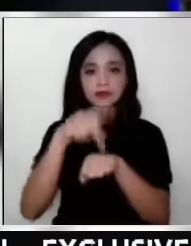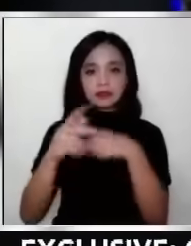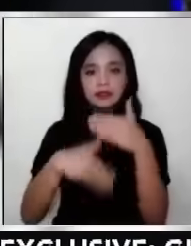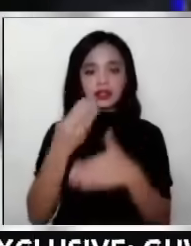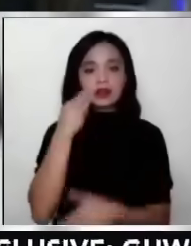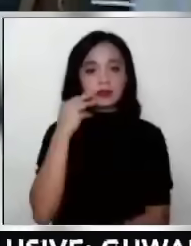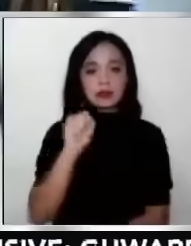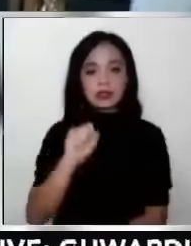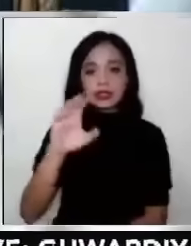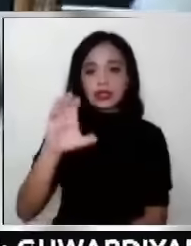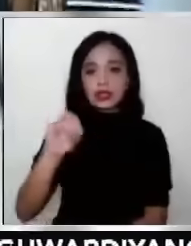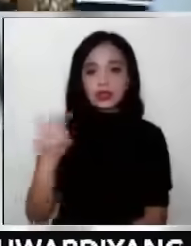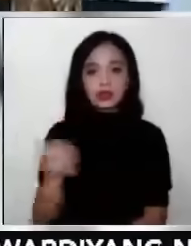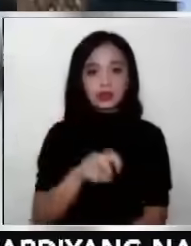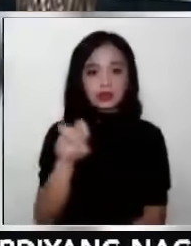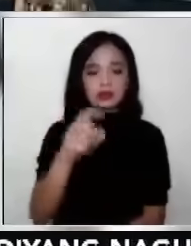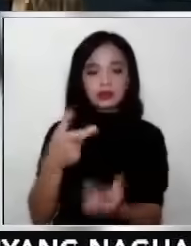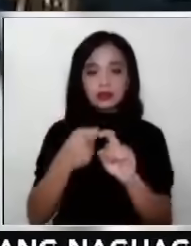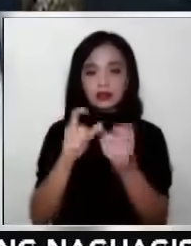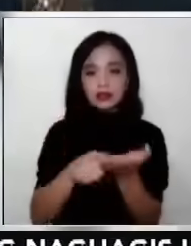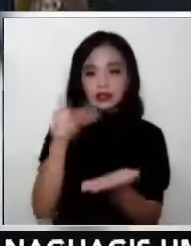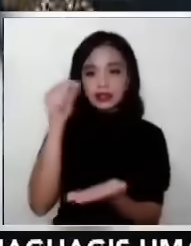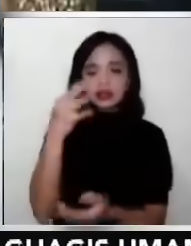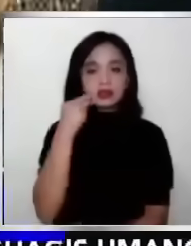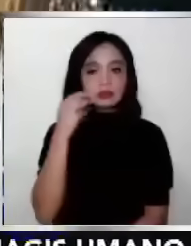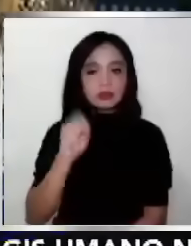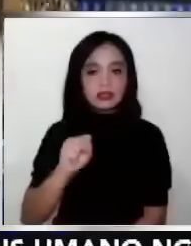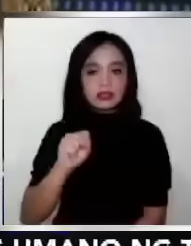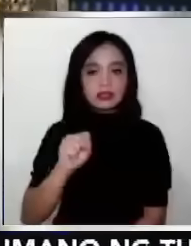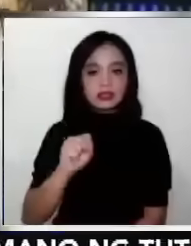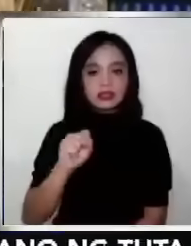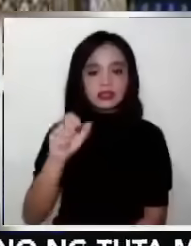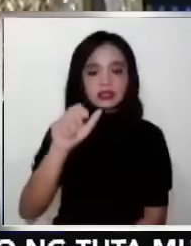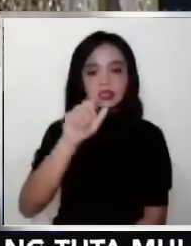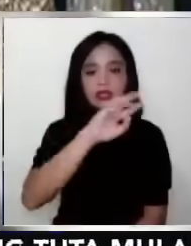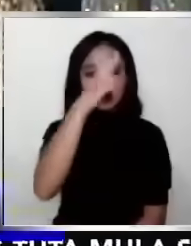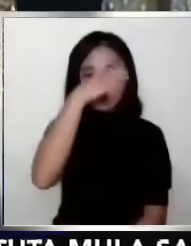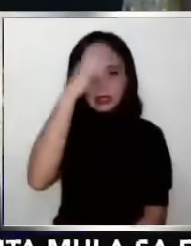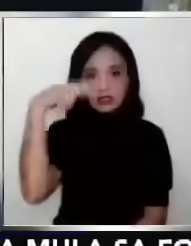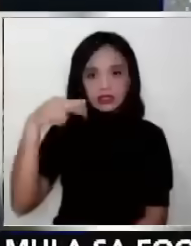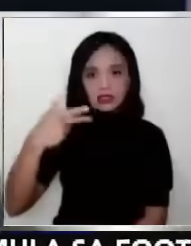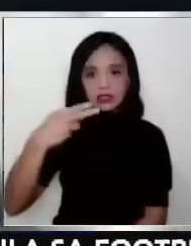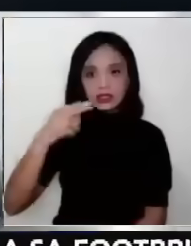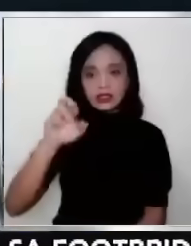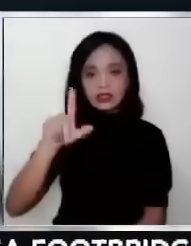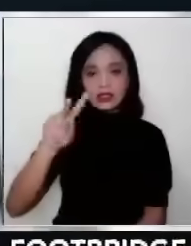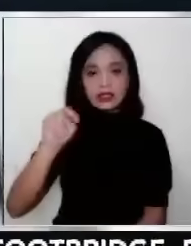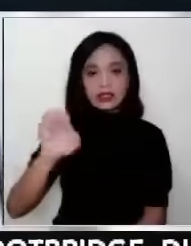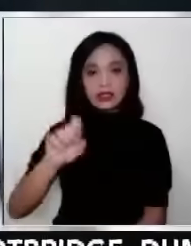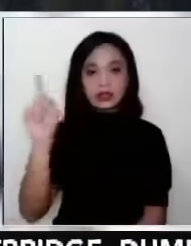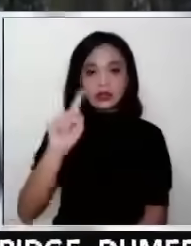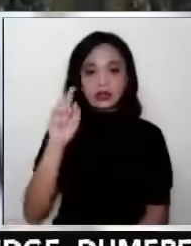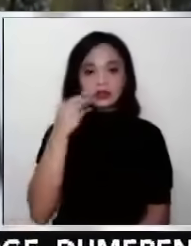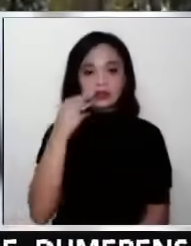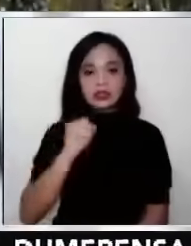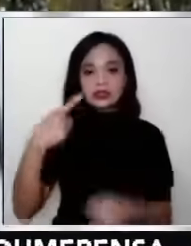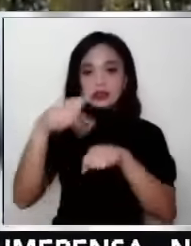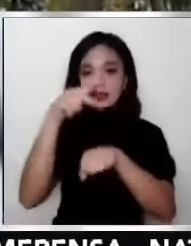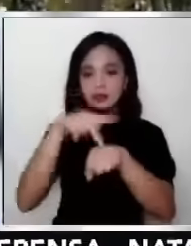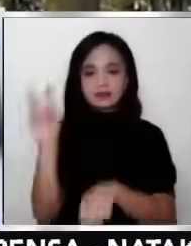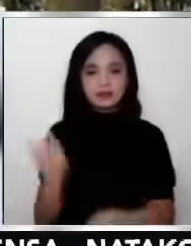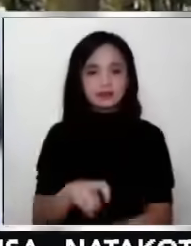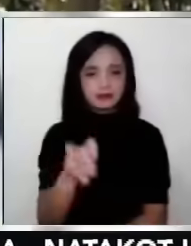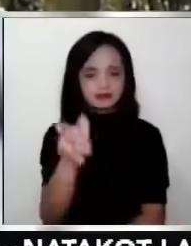ng Tarlac, habang si Miss Angono Rizal at Magandang Dilag star Herlene Budol ang kinilala bilang Miss Philippines Tourism.